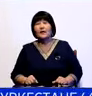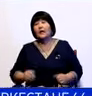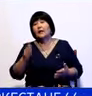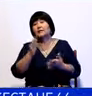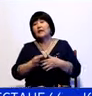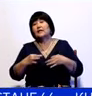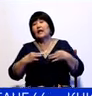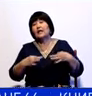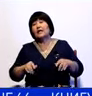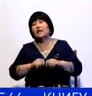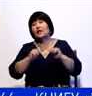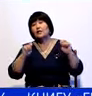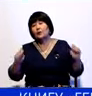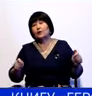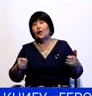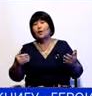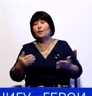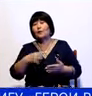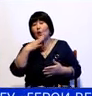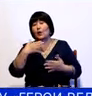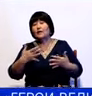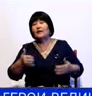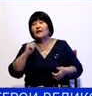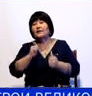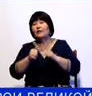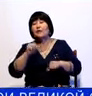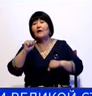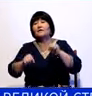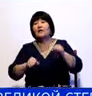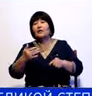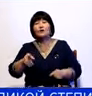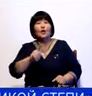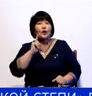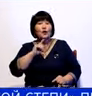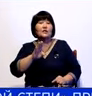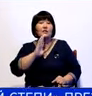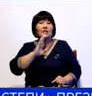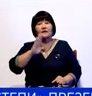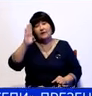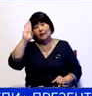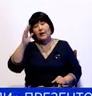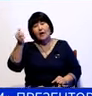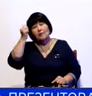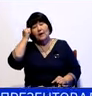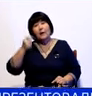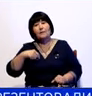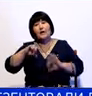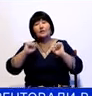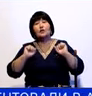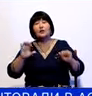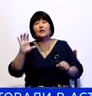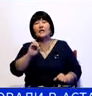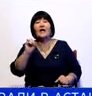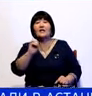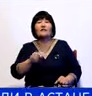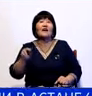состоялась торжественная церемония открытия многодневных соревнований по велоспорту среди юношей и девушек памяти мастеров спорта СССР